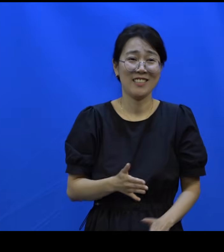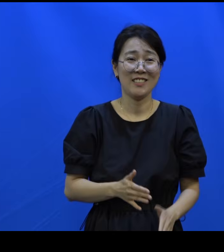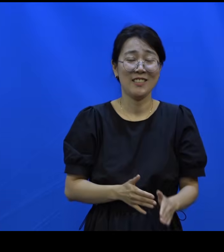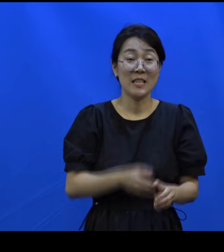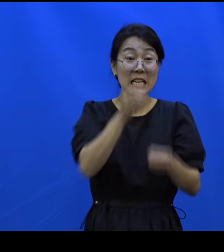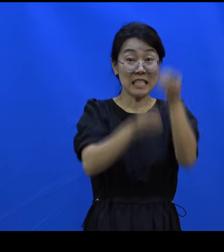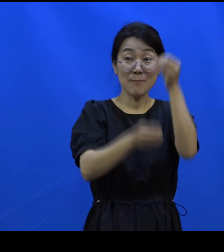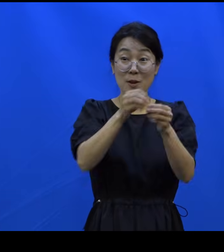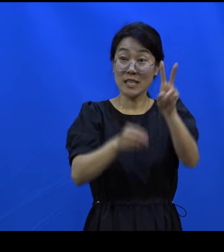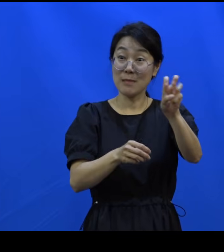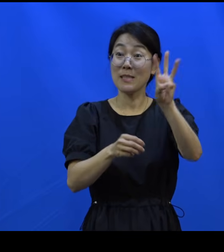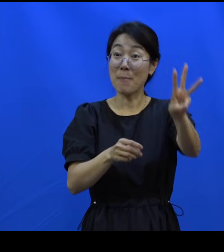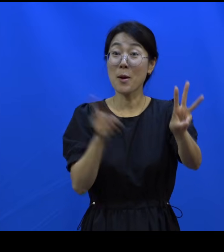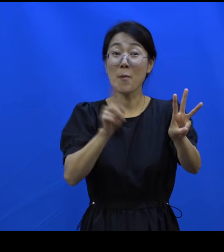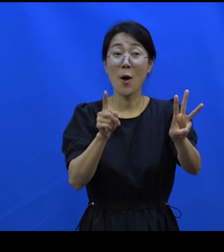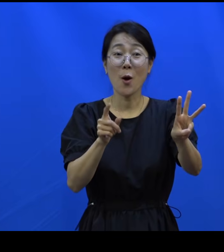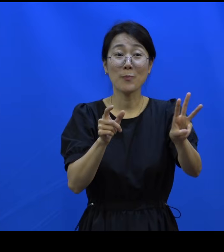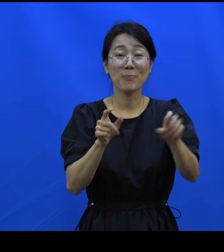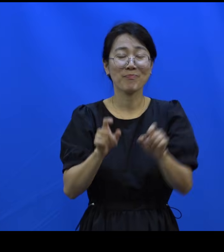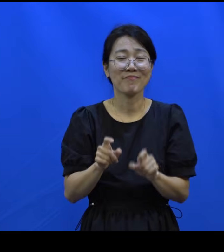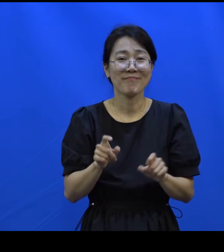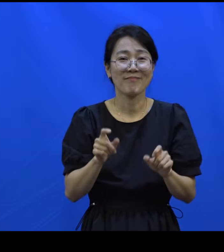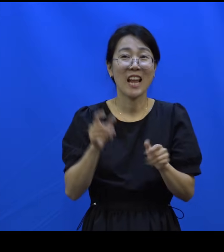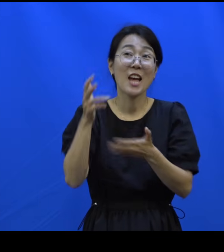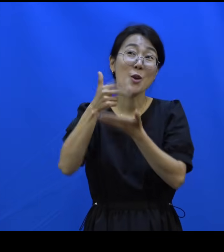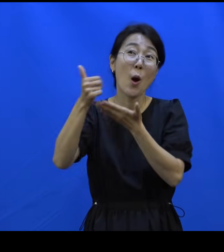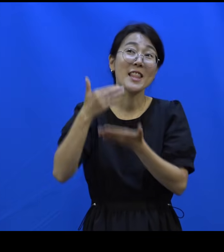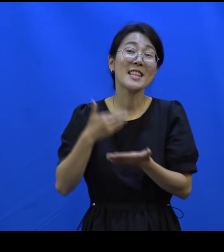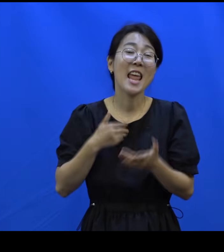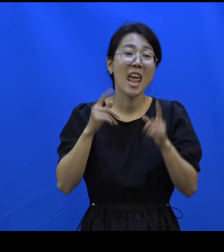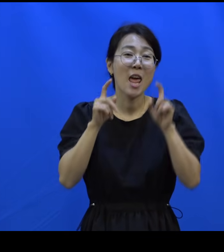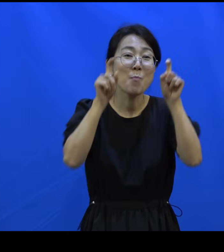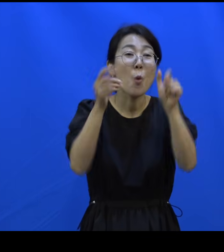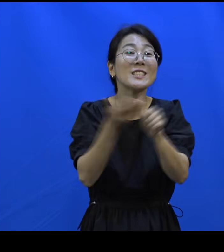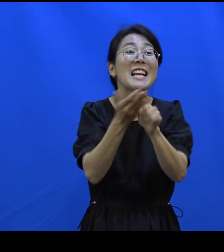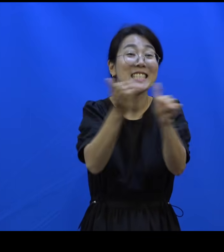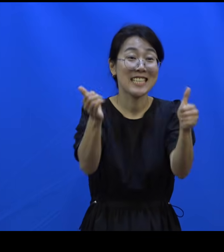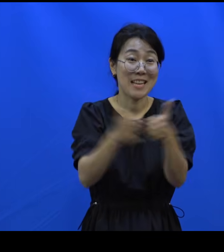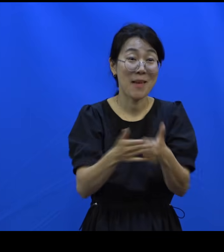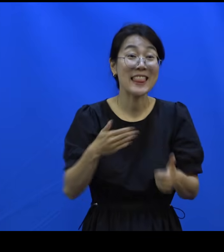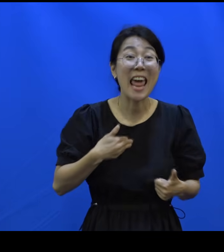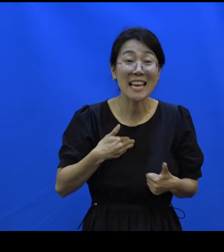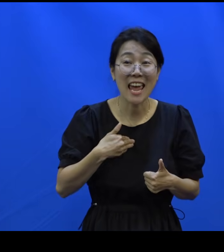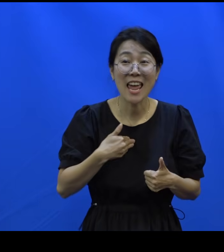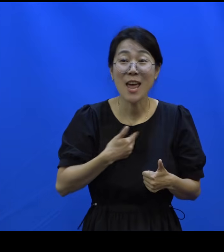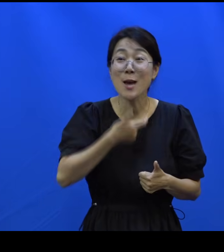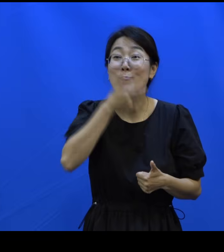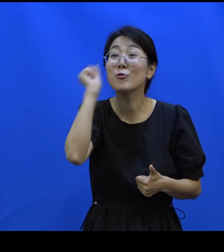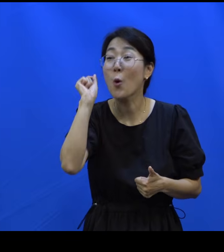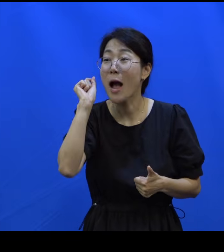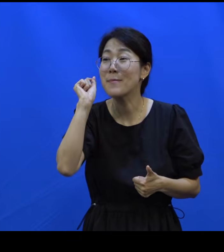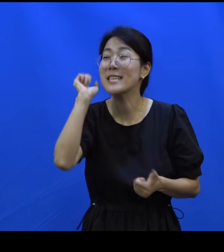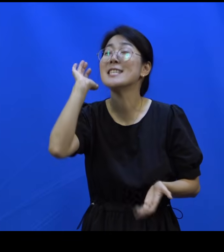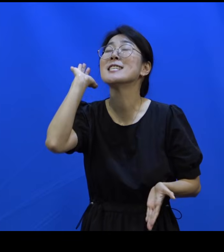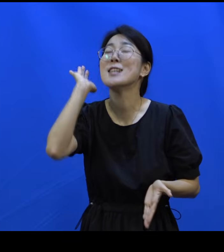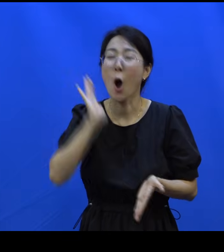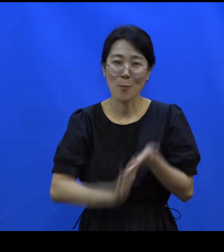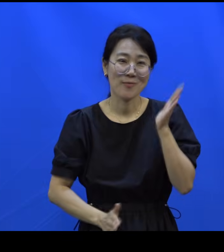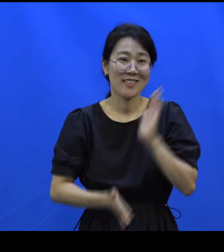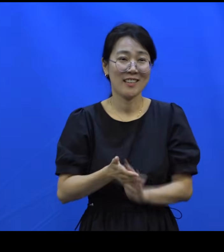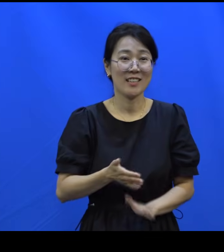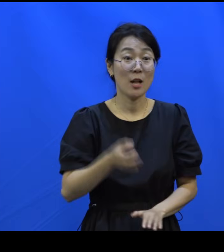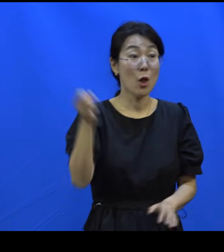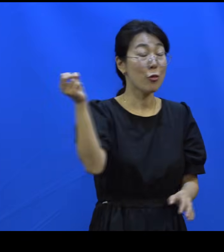부족함이 없으리로다. 내 잔이 넘치나이다. 오병이의 사건을 통하여 다 배불리 먹고 12광주리가